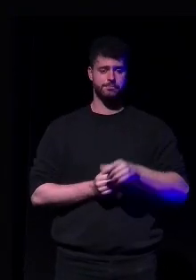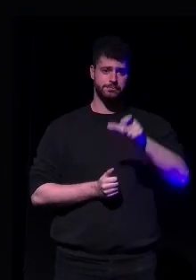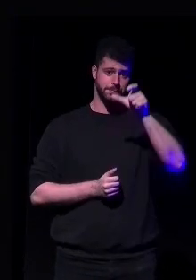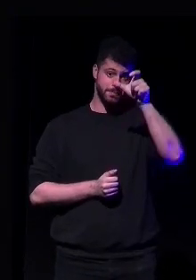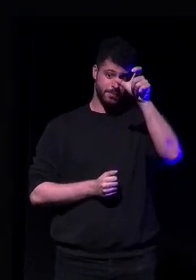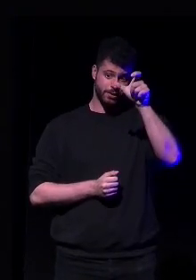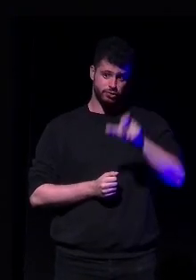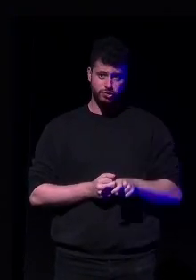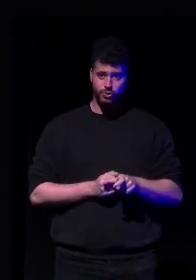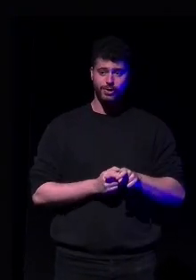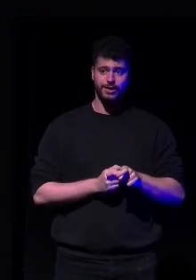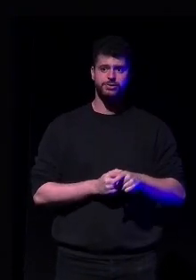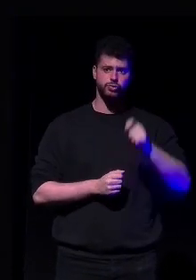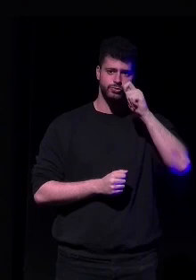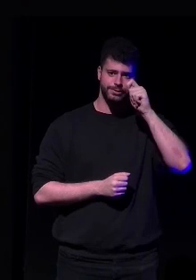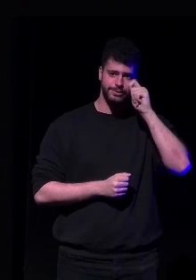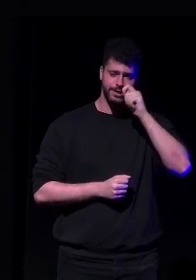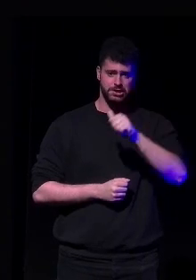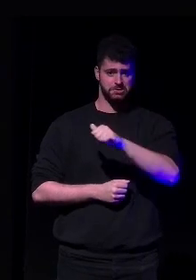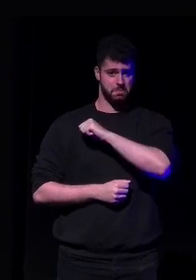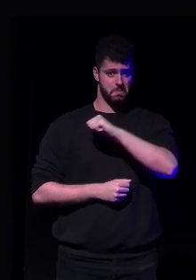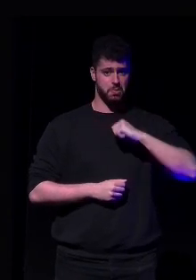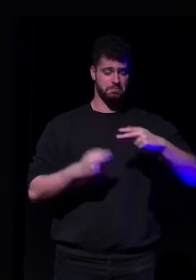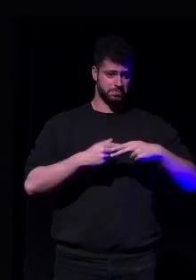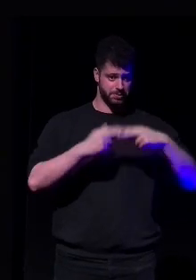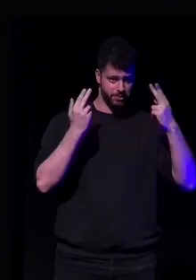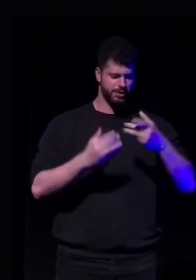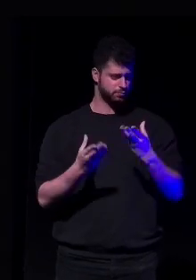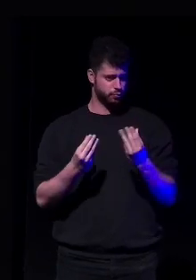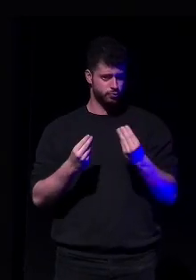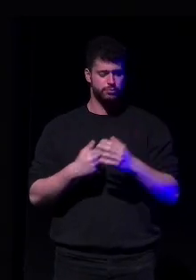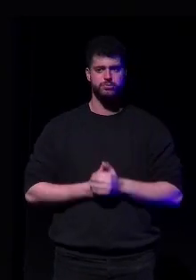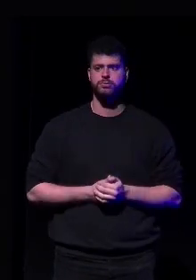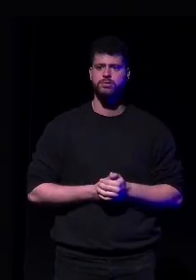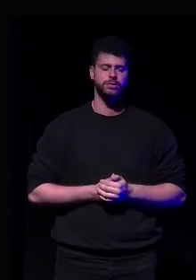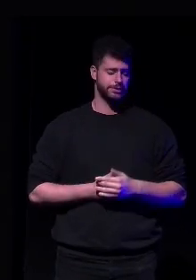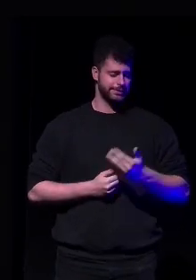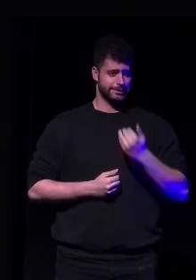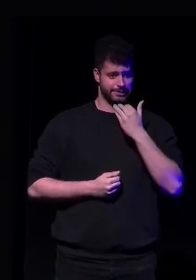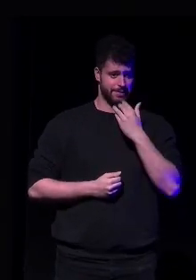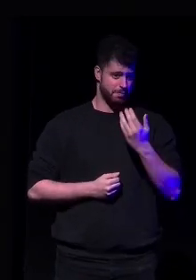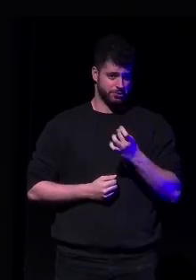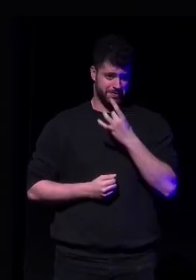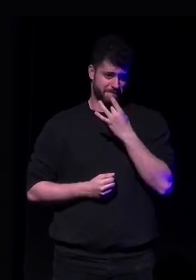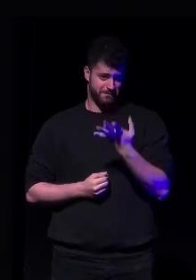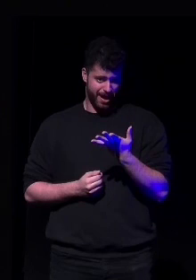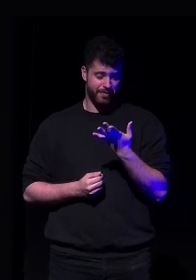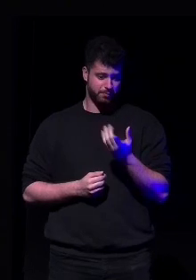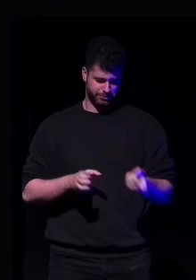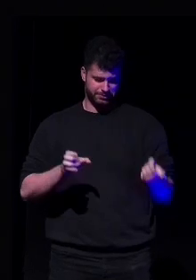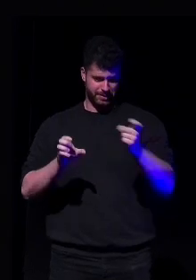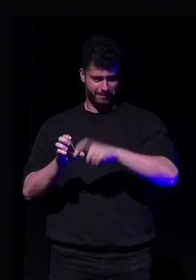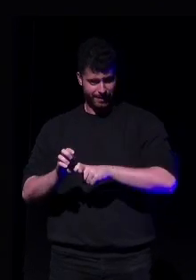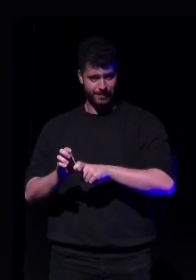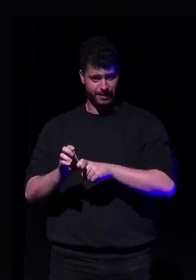públics i privats, aquells petits individuals que també ens fan confiança, que n'hi ha molts, i que sabem que no és fàcil per ells doncs participar a vegades dels